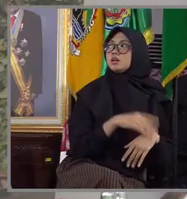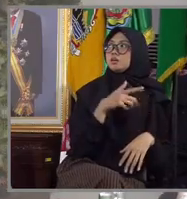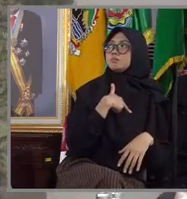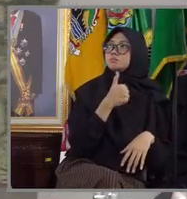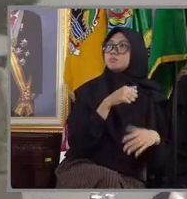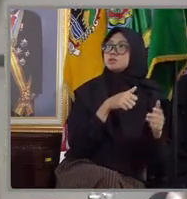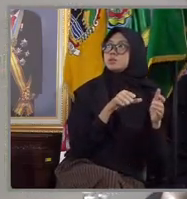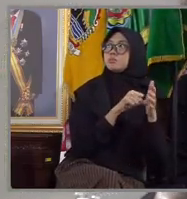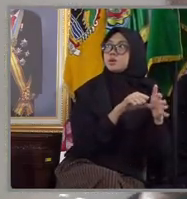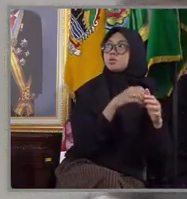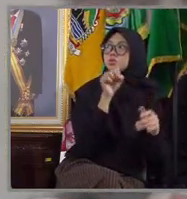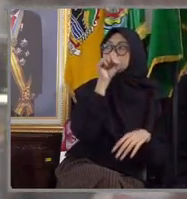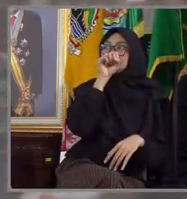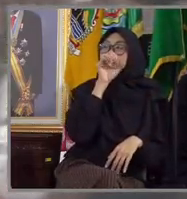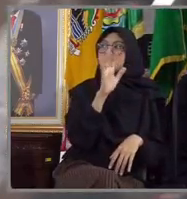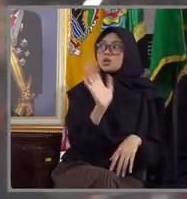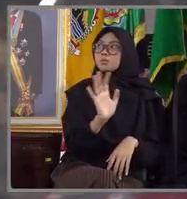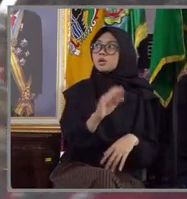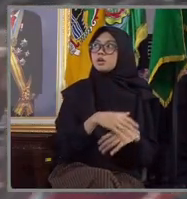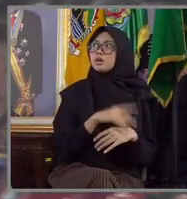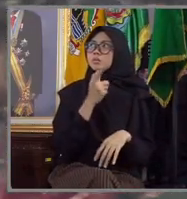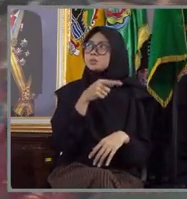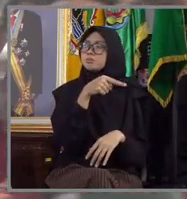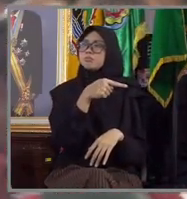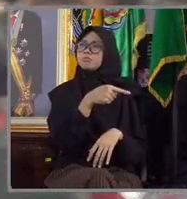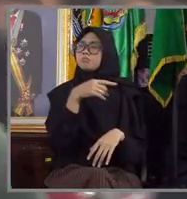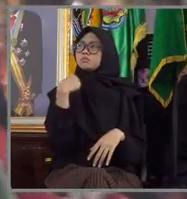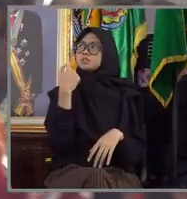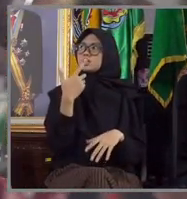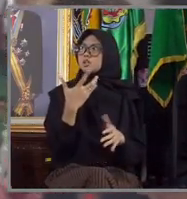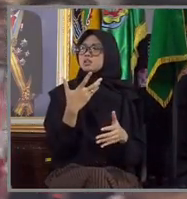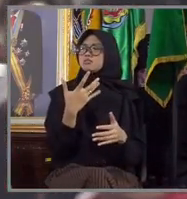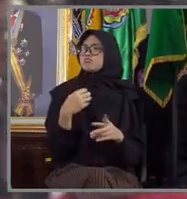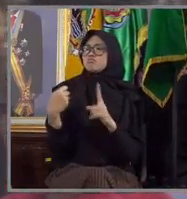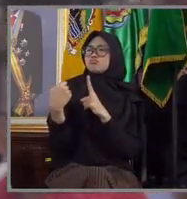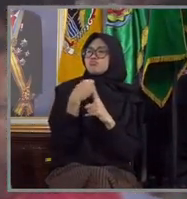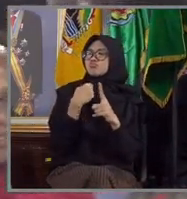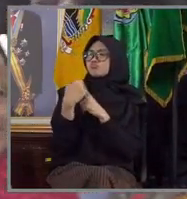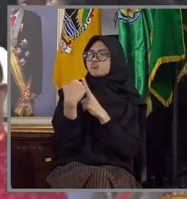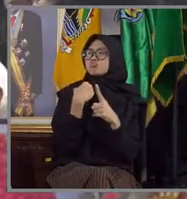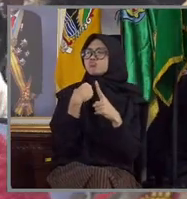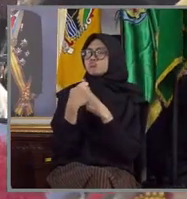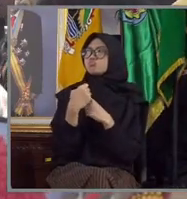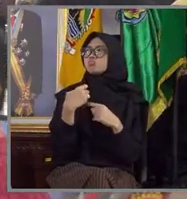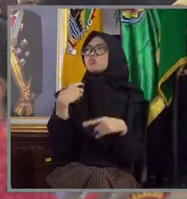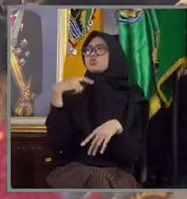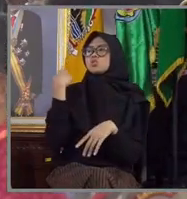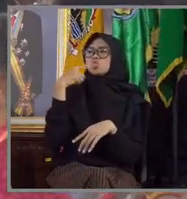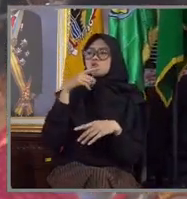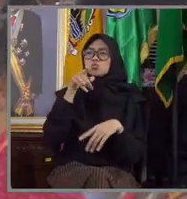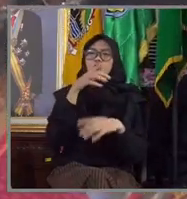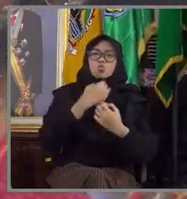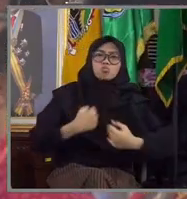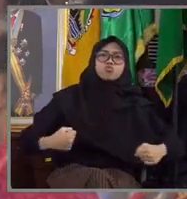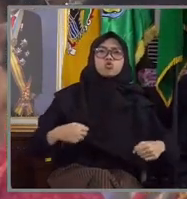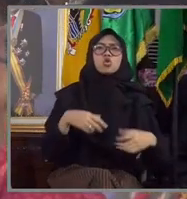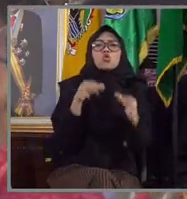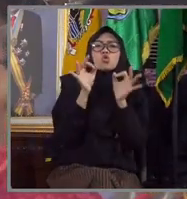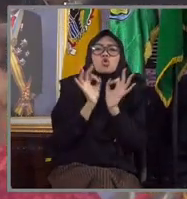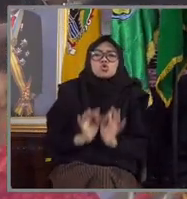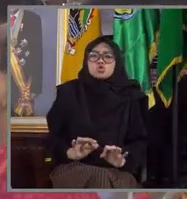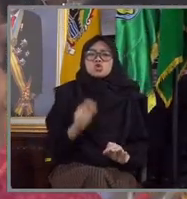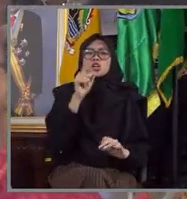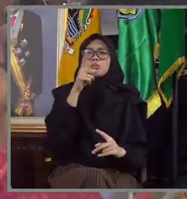enggak temanmu ini temanmu ada yang cukup lakukan body shaming gitu ya ngenyek Eh kamu gendut kamu gembrot Kamu kurus kamu